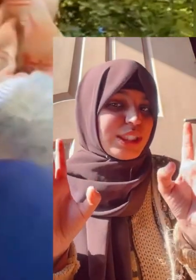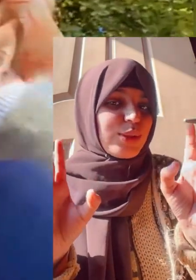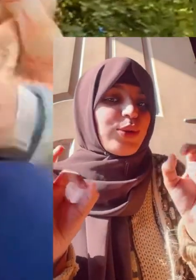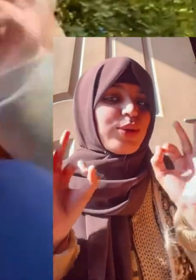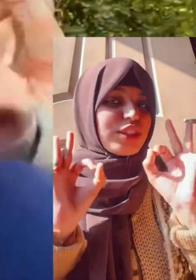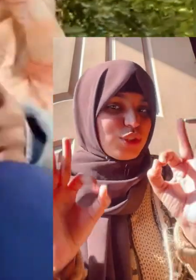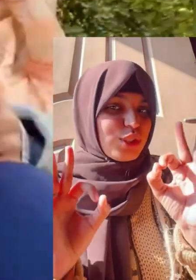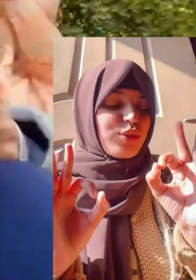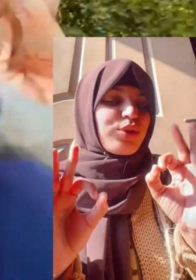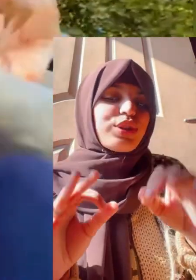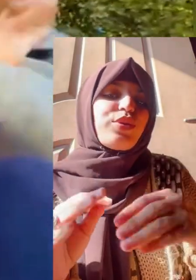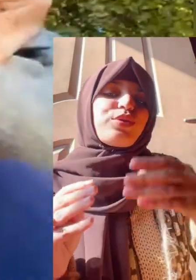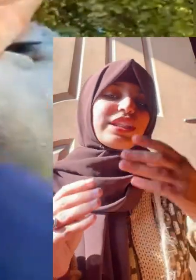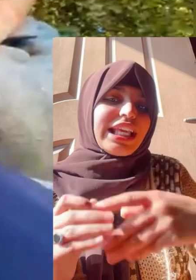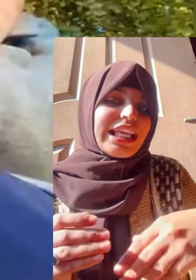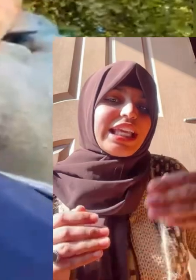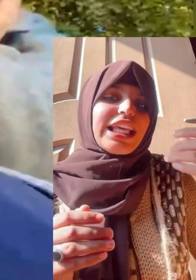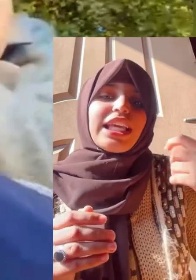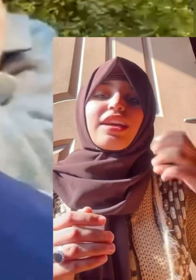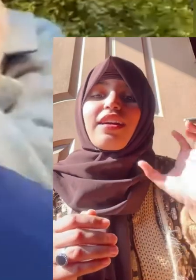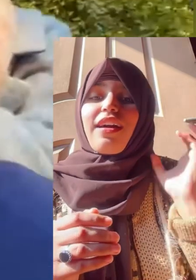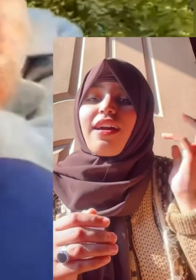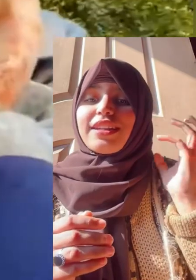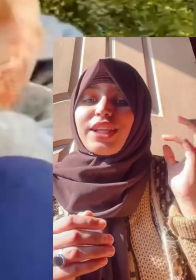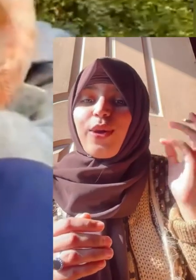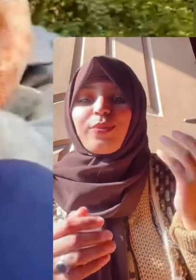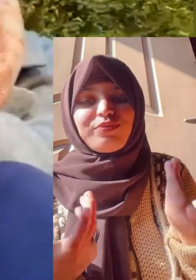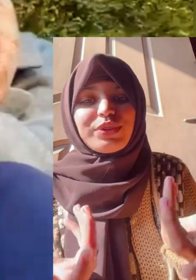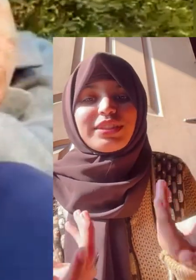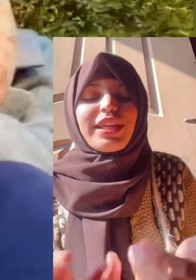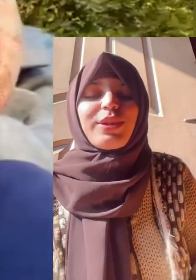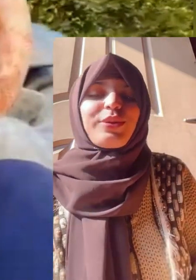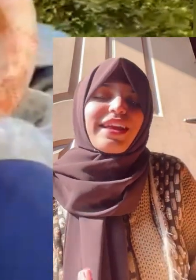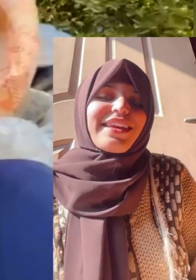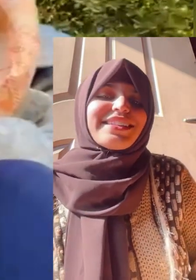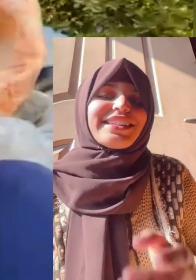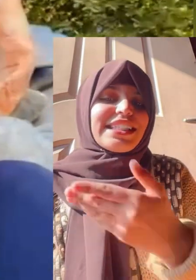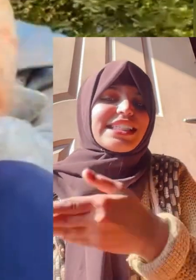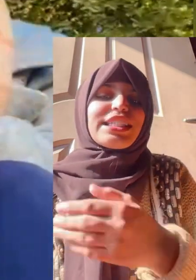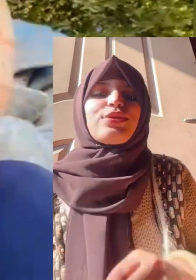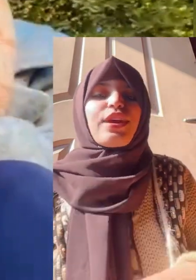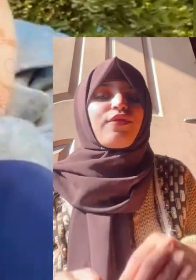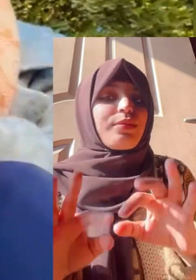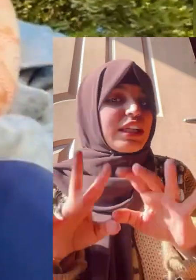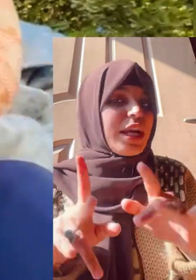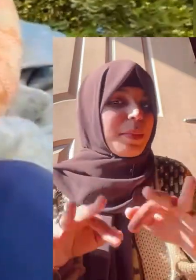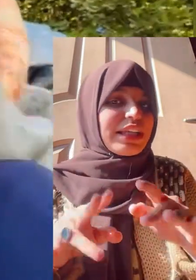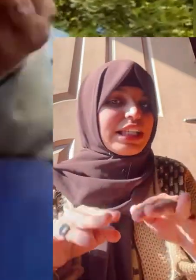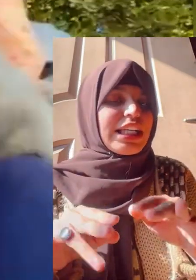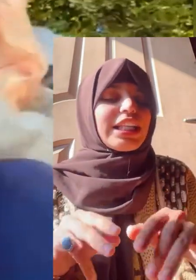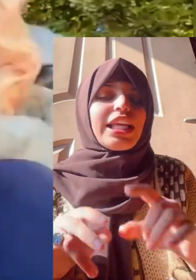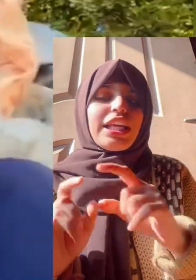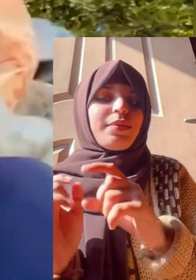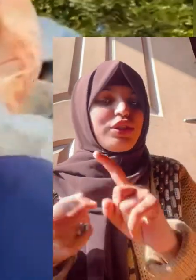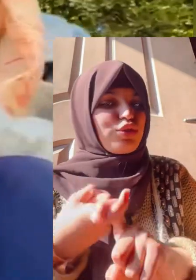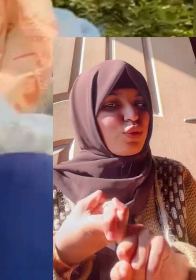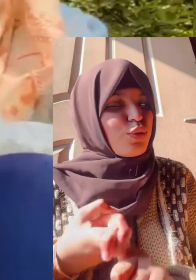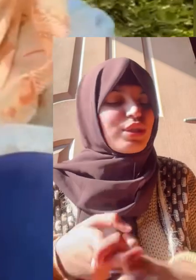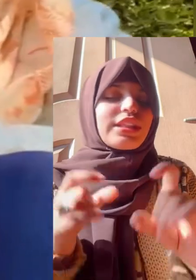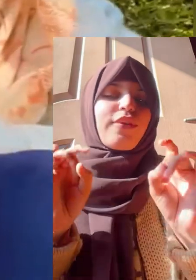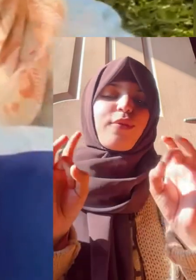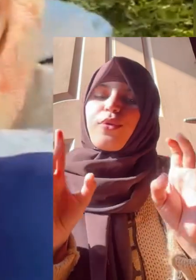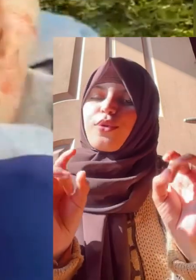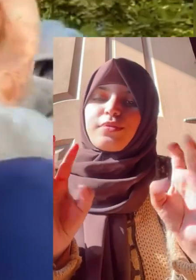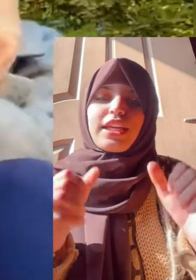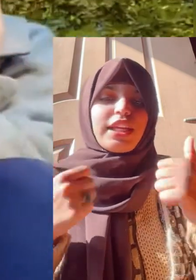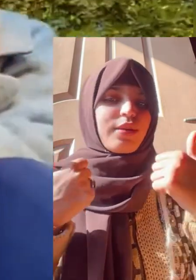शरीफ मौजूद से मैंने आपको बताया सारे किस्से था। हसीन लोगों के किस्से होते हैं, अफसाने भी होते हैं, सब कुछ होता है। कर देना इसकी तारीफ कमेंट सेक्शन